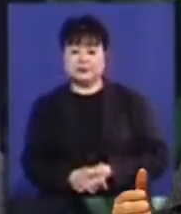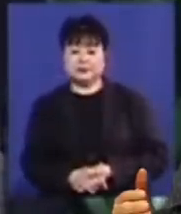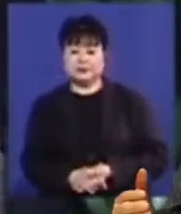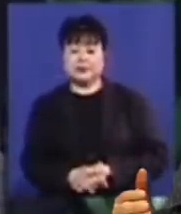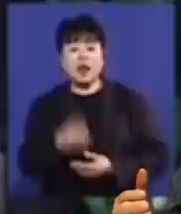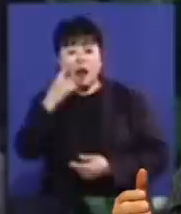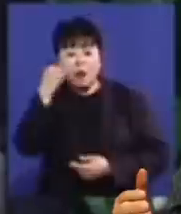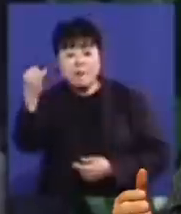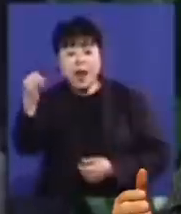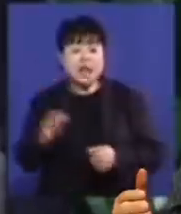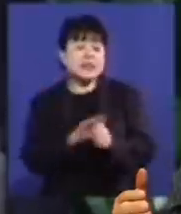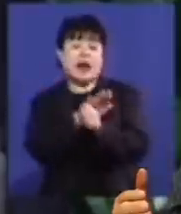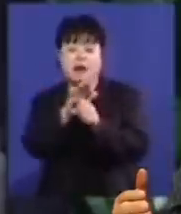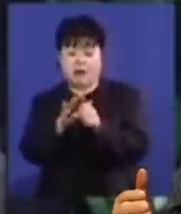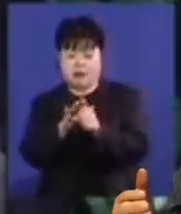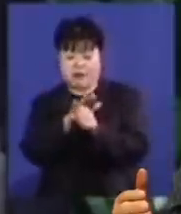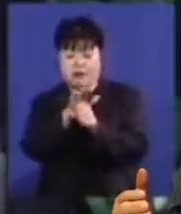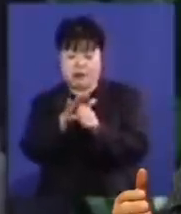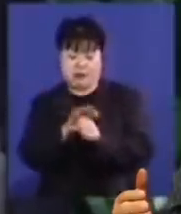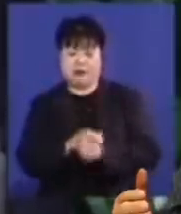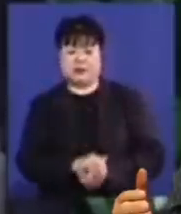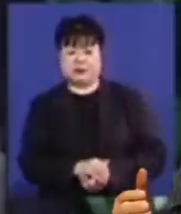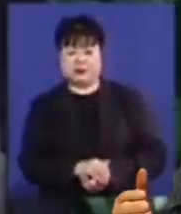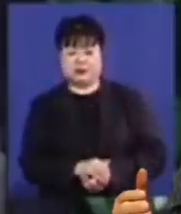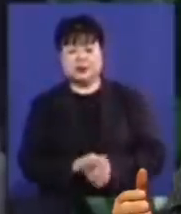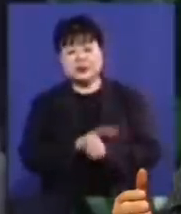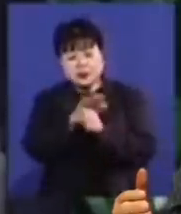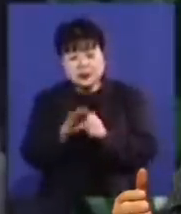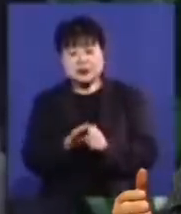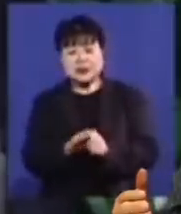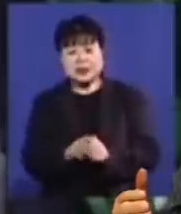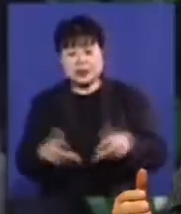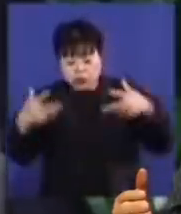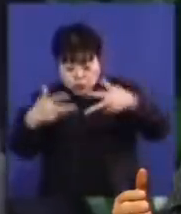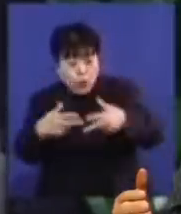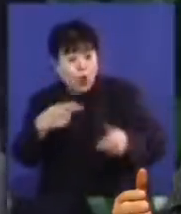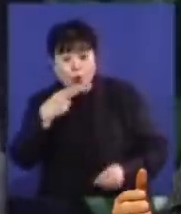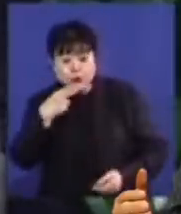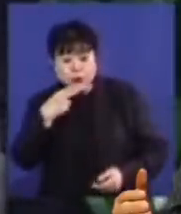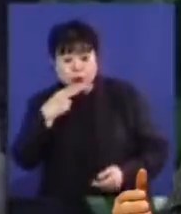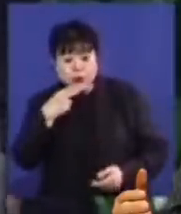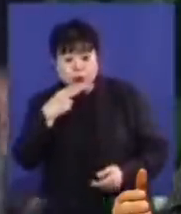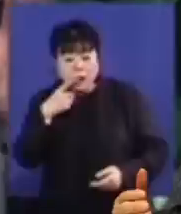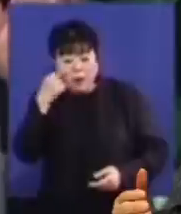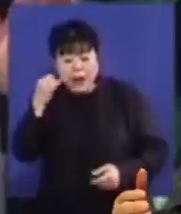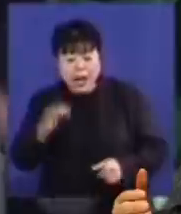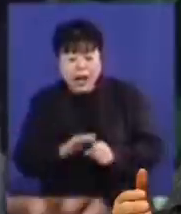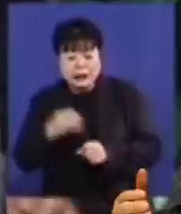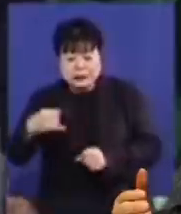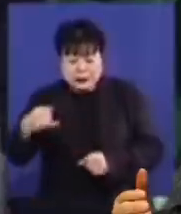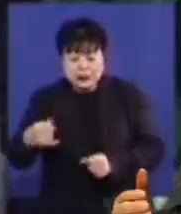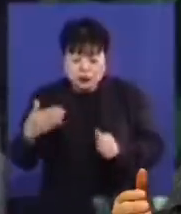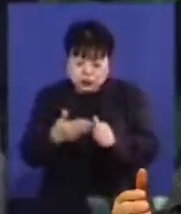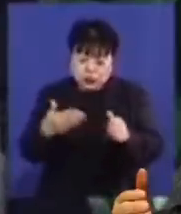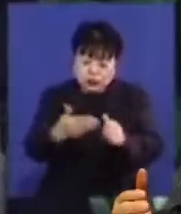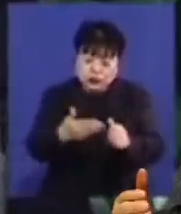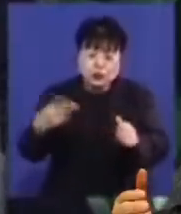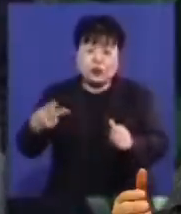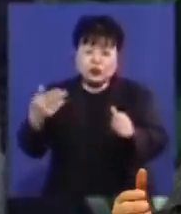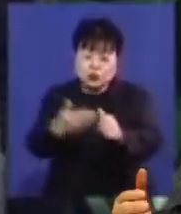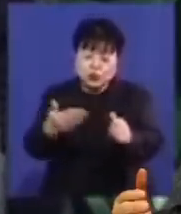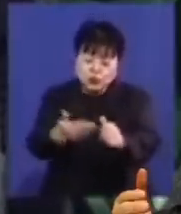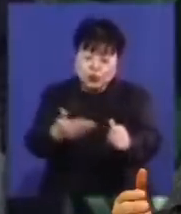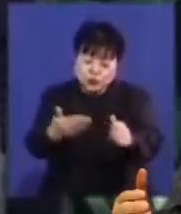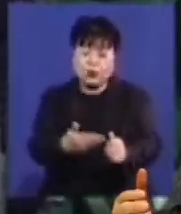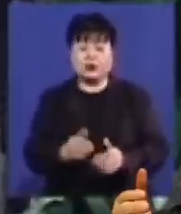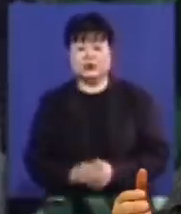그 어머니의 사랑, 그 사랑에 무슨 조건이 있습니까? 어머니는 자식들에게 주고 또 주고 주고